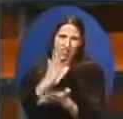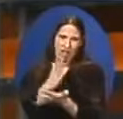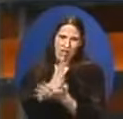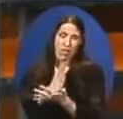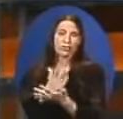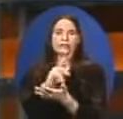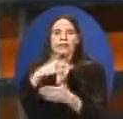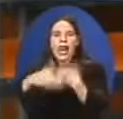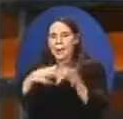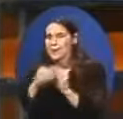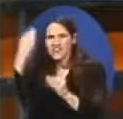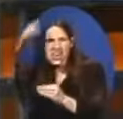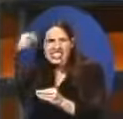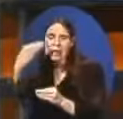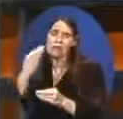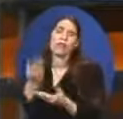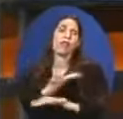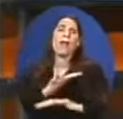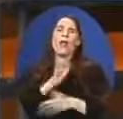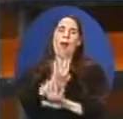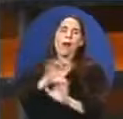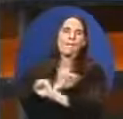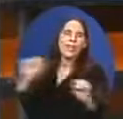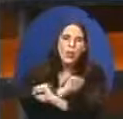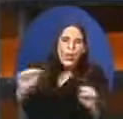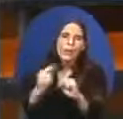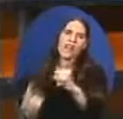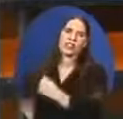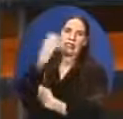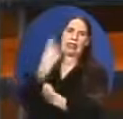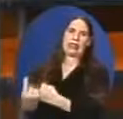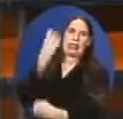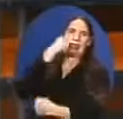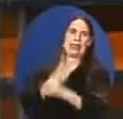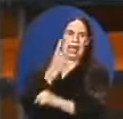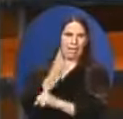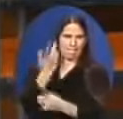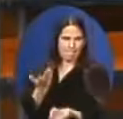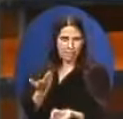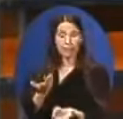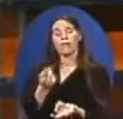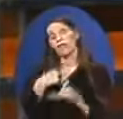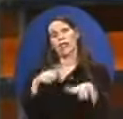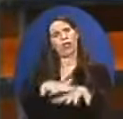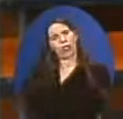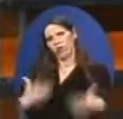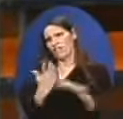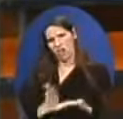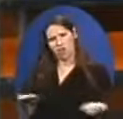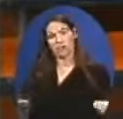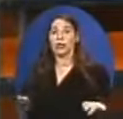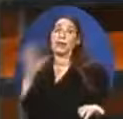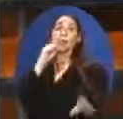מהלכים שעשינו יחד עם הפלסטינים, מה שקיבלנו זה רק פיגועים וטילים. יש לצערי אנשים שטש כוחם. הם מדברים על